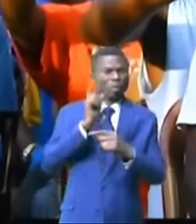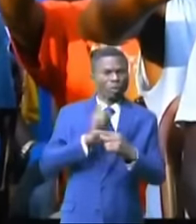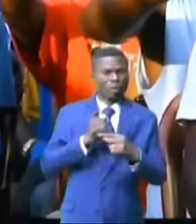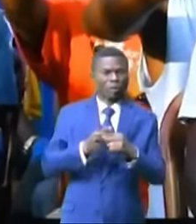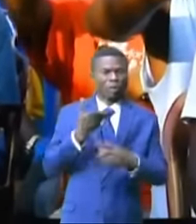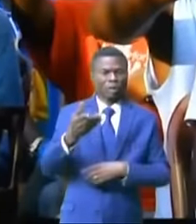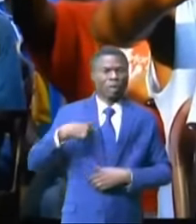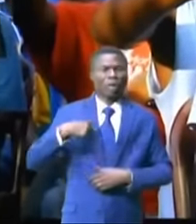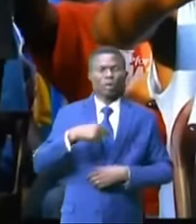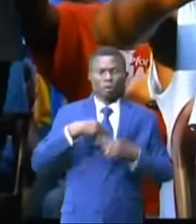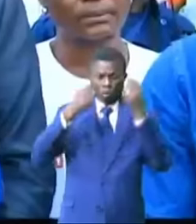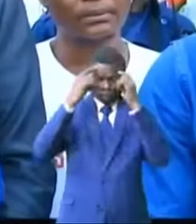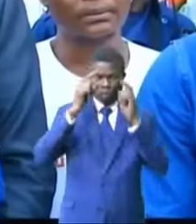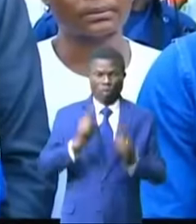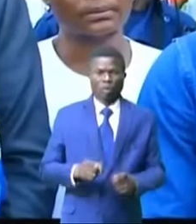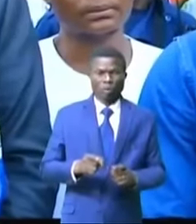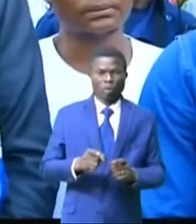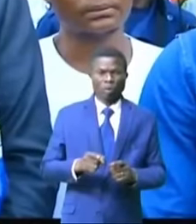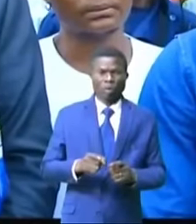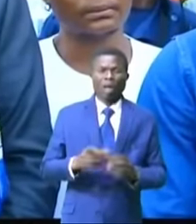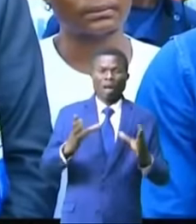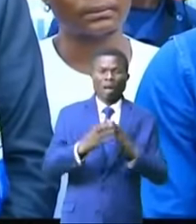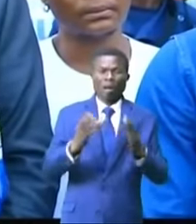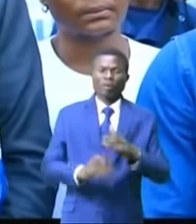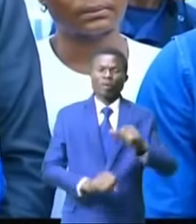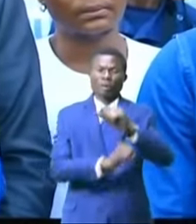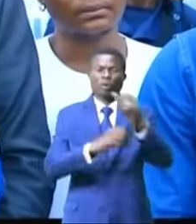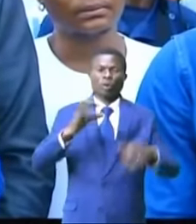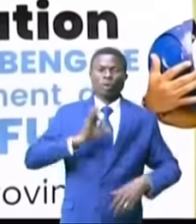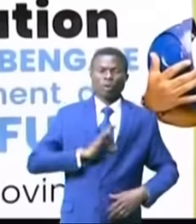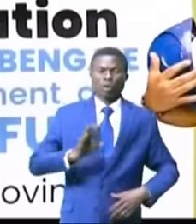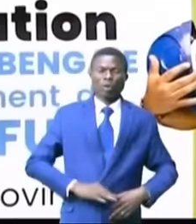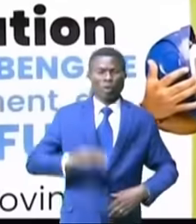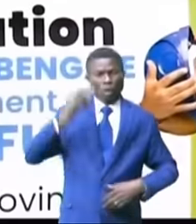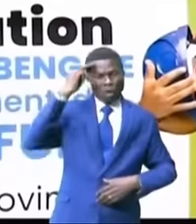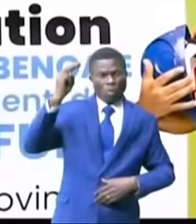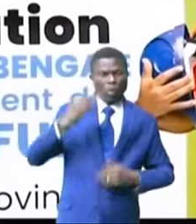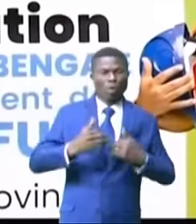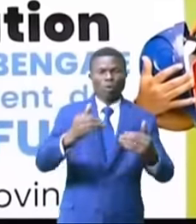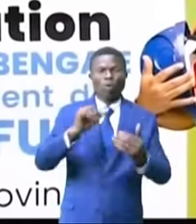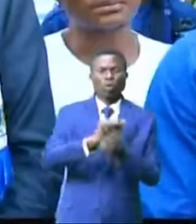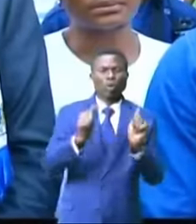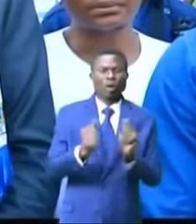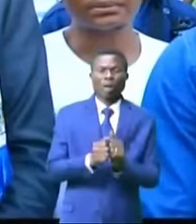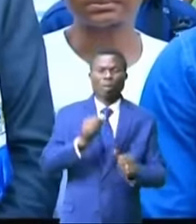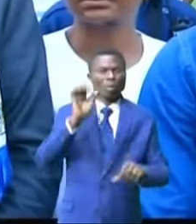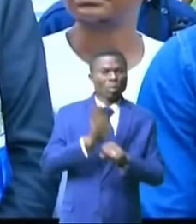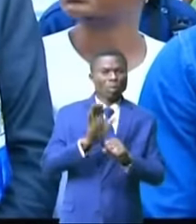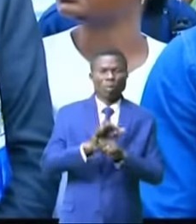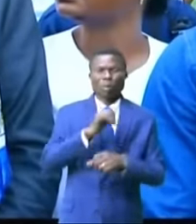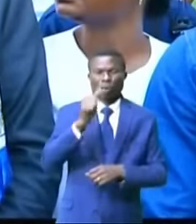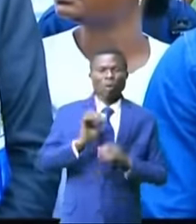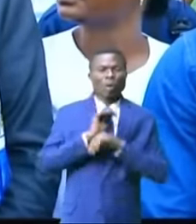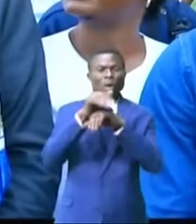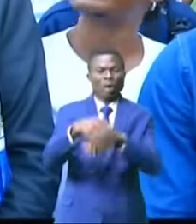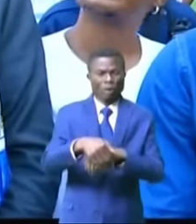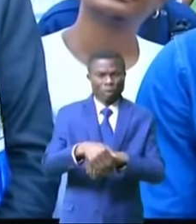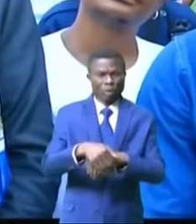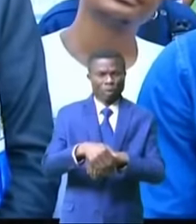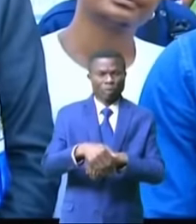nous nous sommes dit, sous l'air d'Achibeton, Mongafula ne peut pas continuer à avoir des problèmes et nous nous sommes engagés de